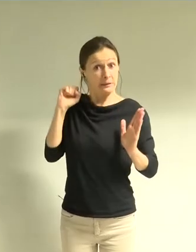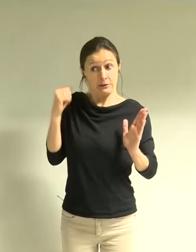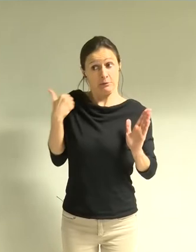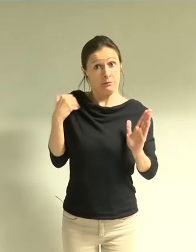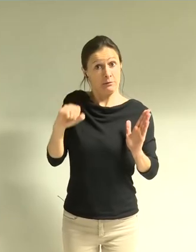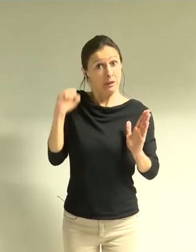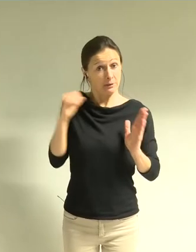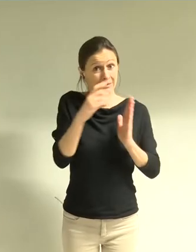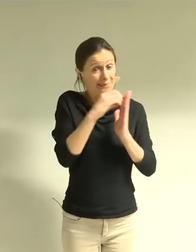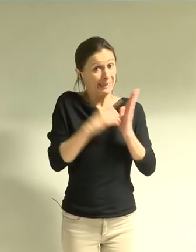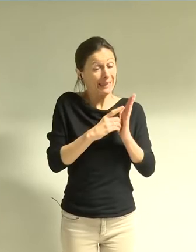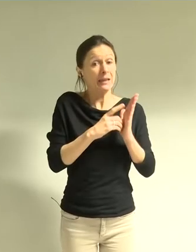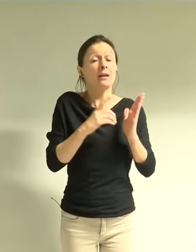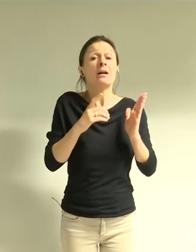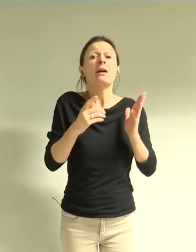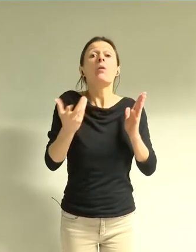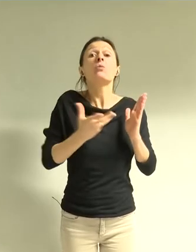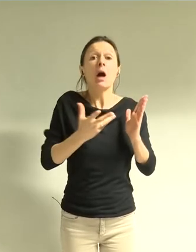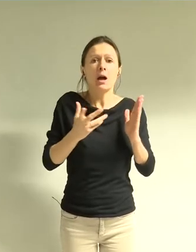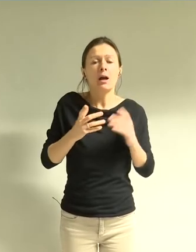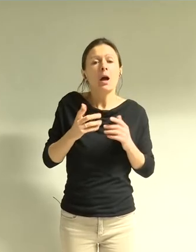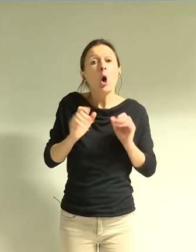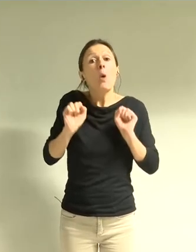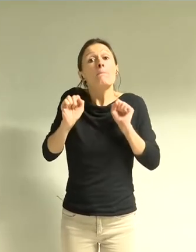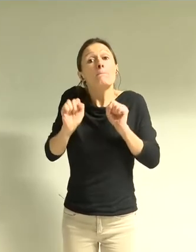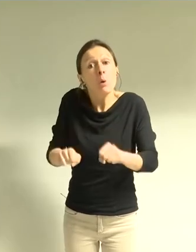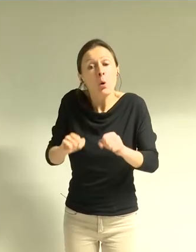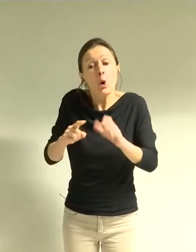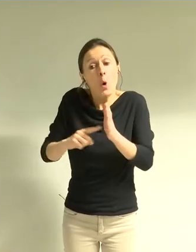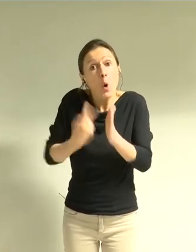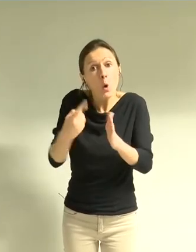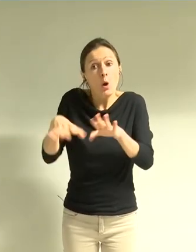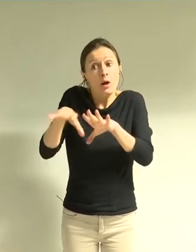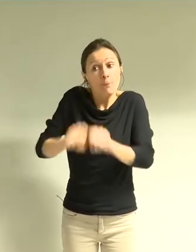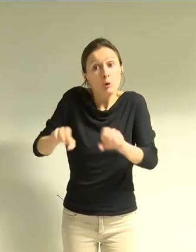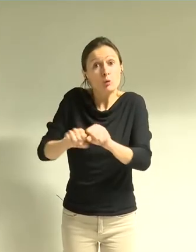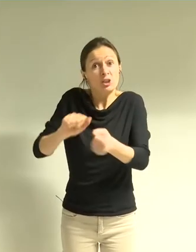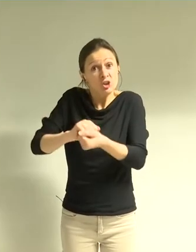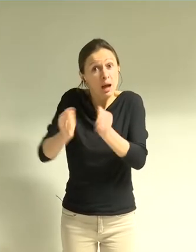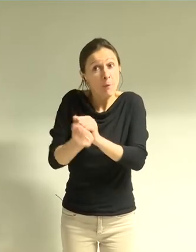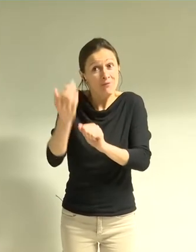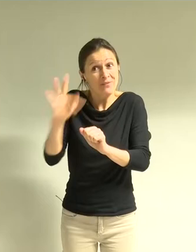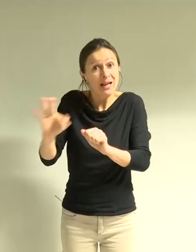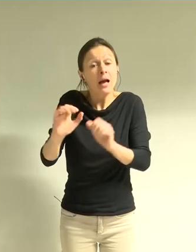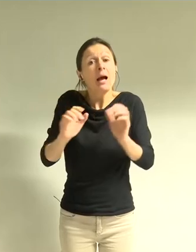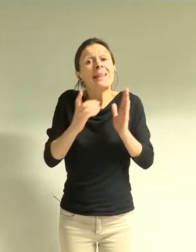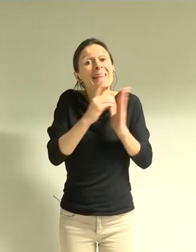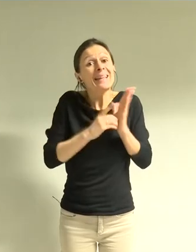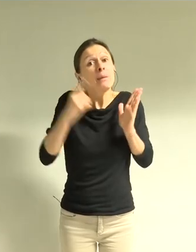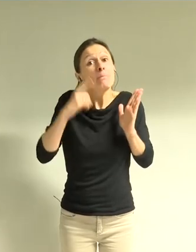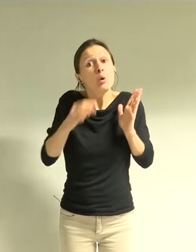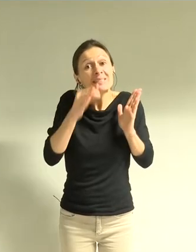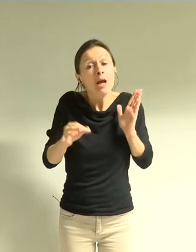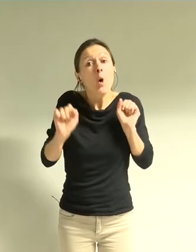envisage la possibilité d'utiliser les entre halle à charbon françaises mais aujourd'hui elle ne tourne pas jusqu'en même pour être